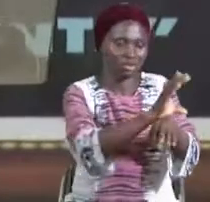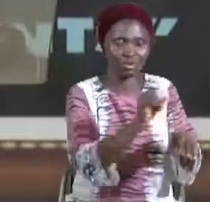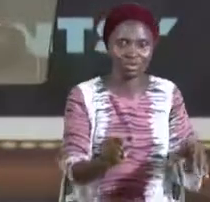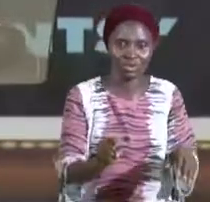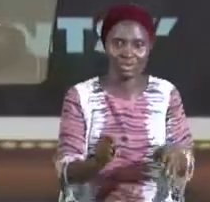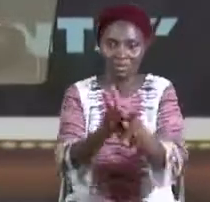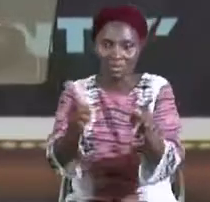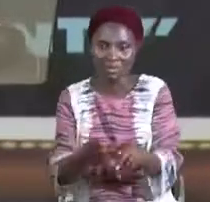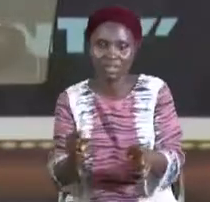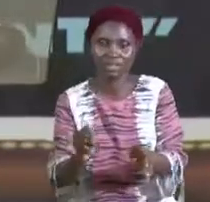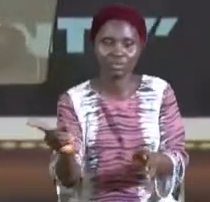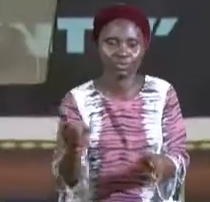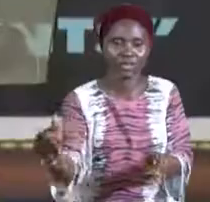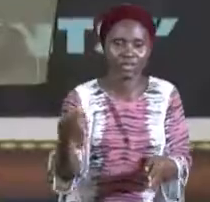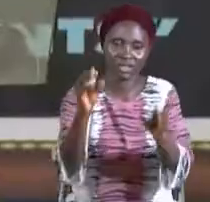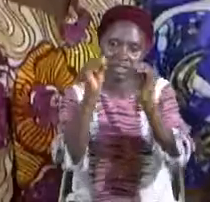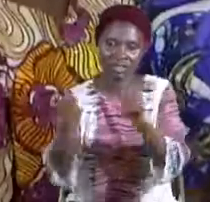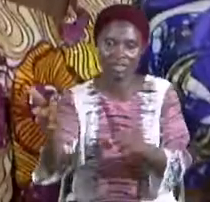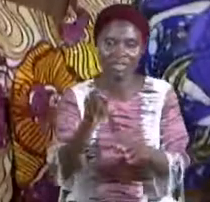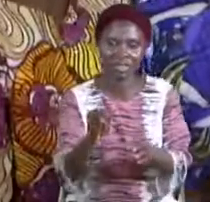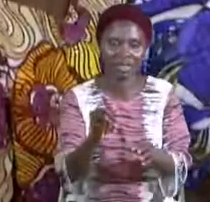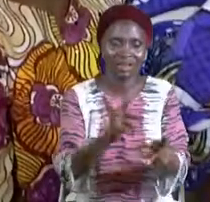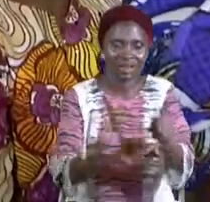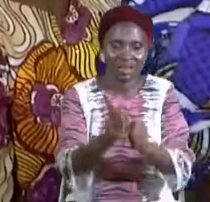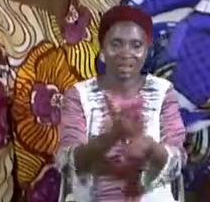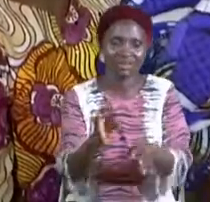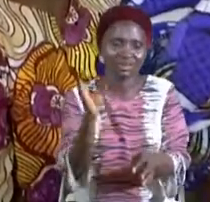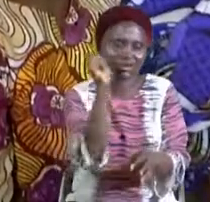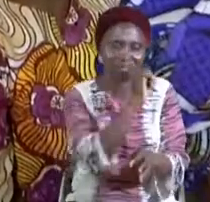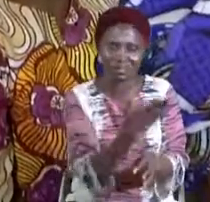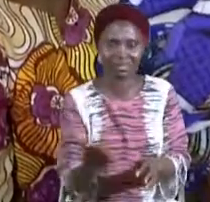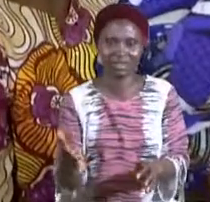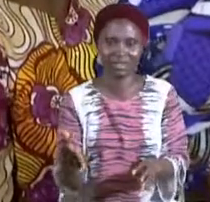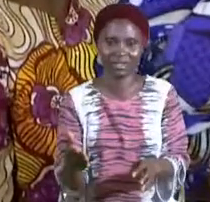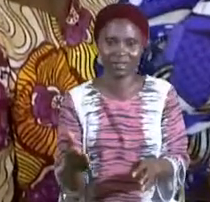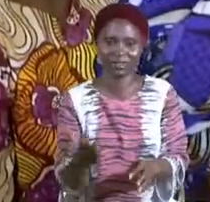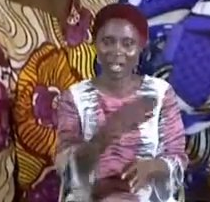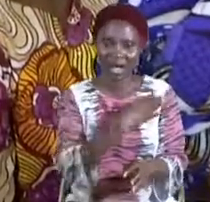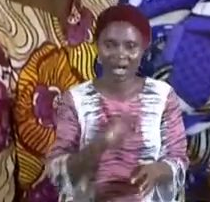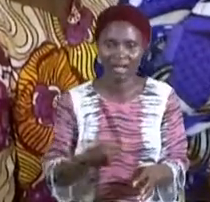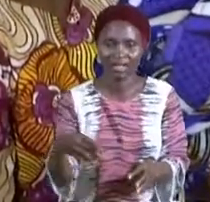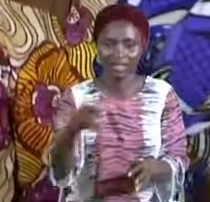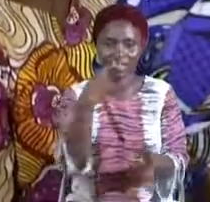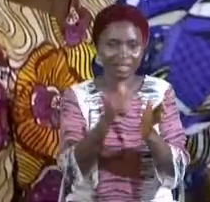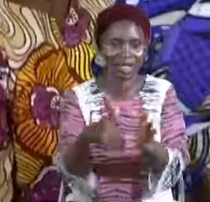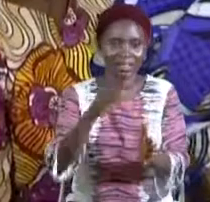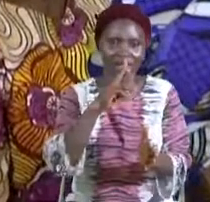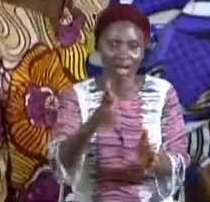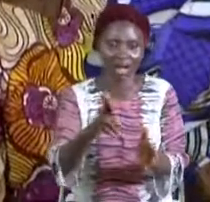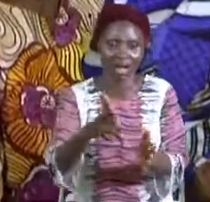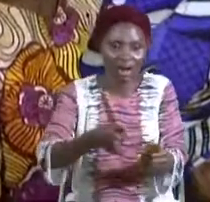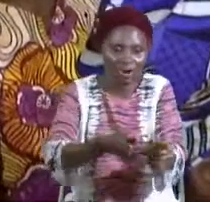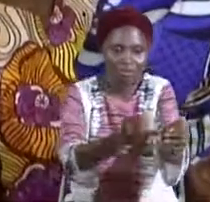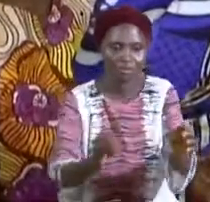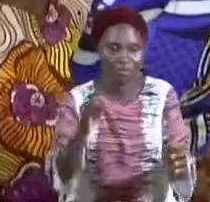on leur enseigne des choses mauvaises, et ils disent qu'ils font le suivi, ils vont leur enseigner la